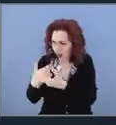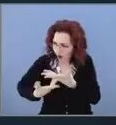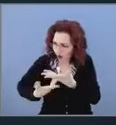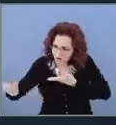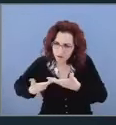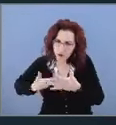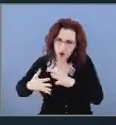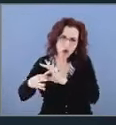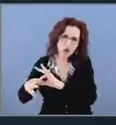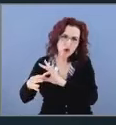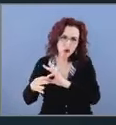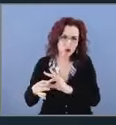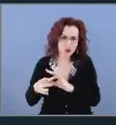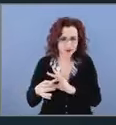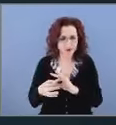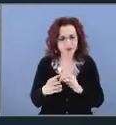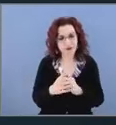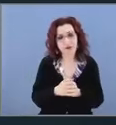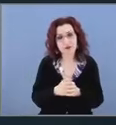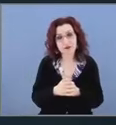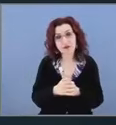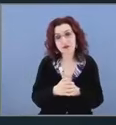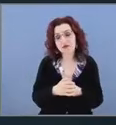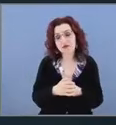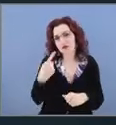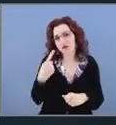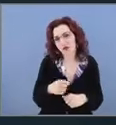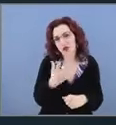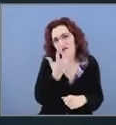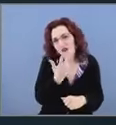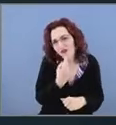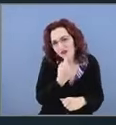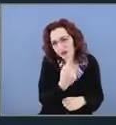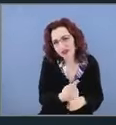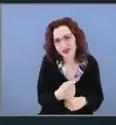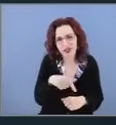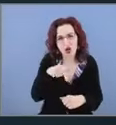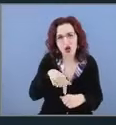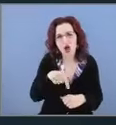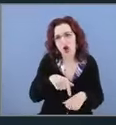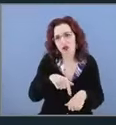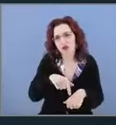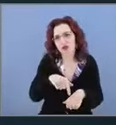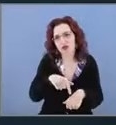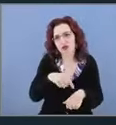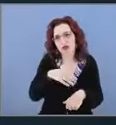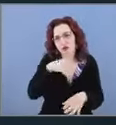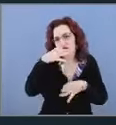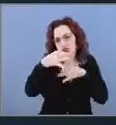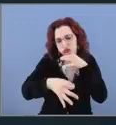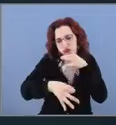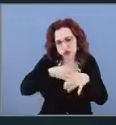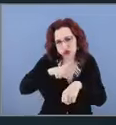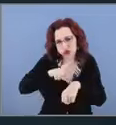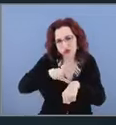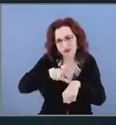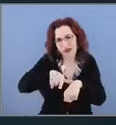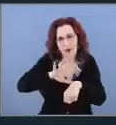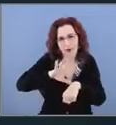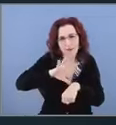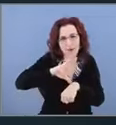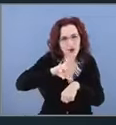che volevo dirvi oggi, senza rubare spazio alla, diciamo al